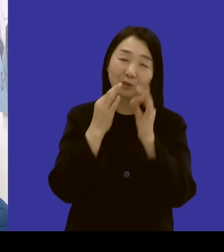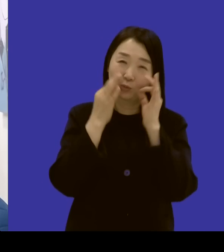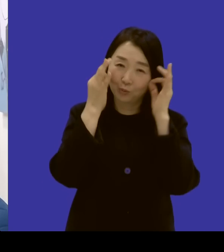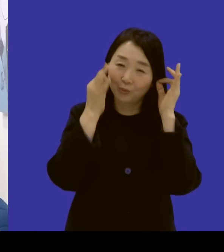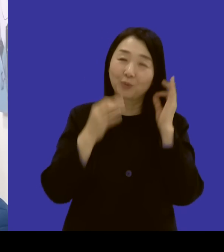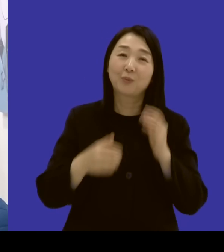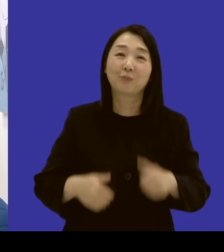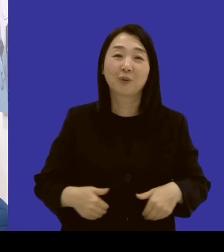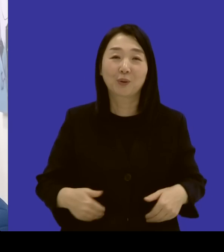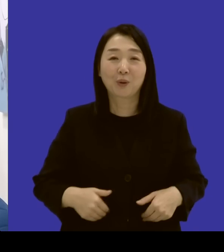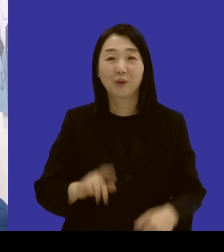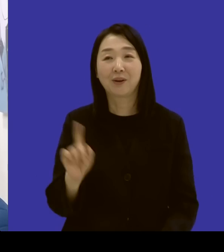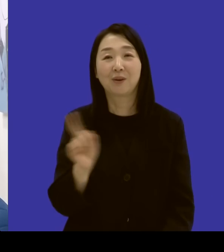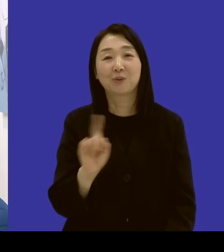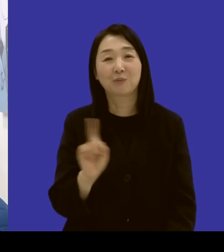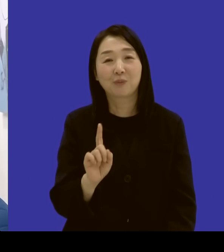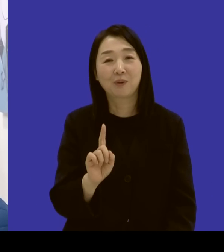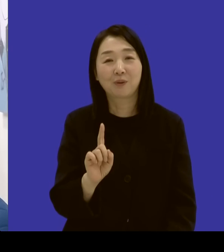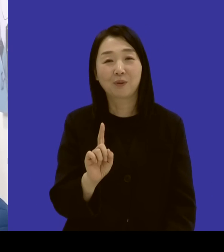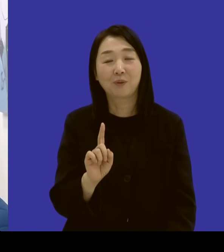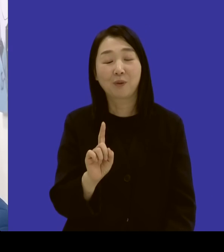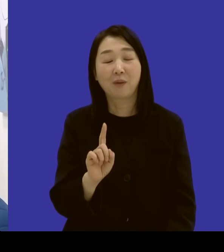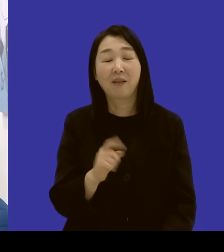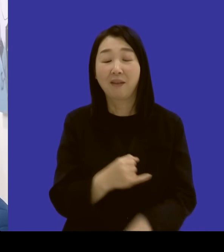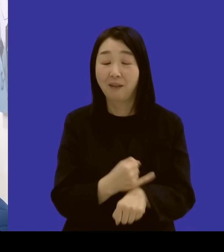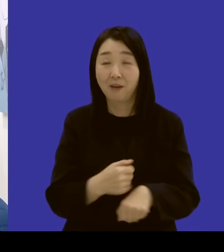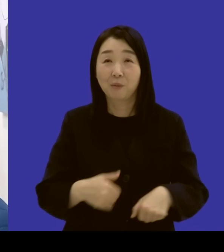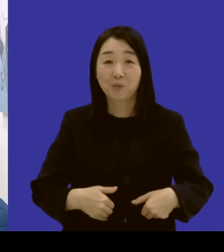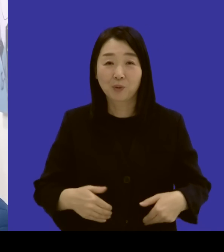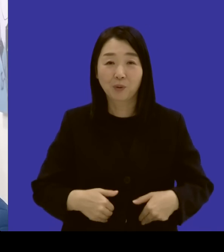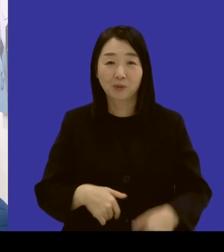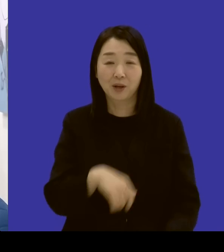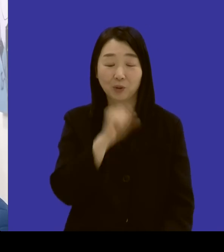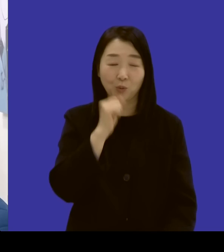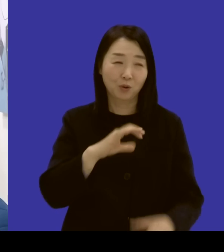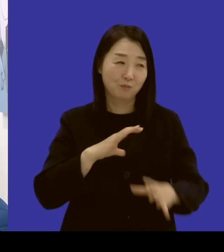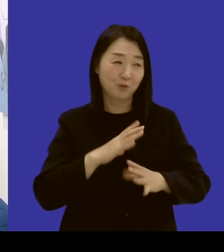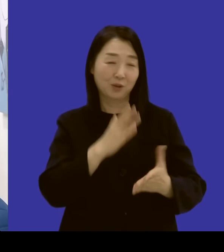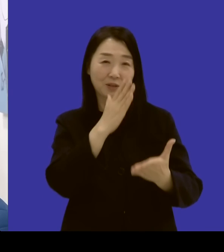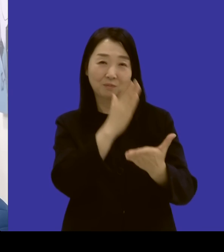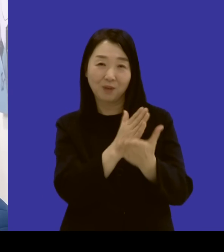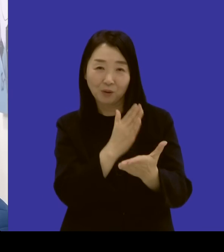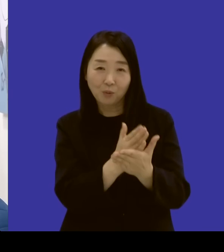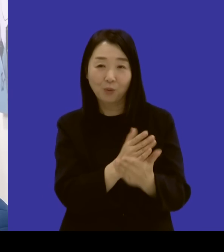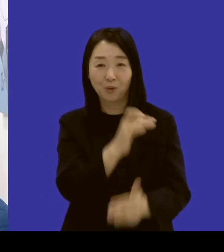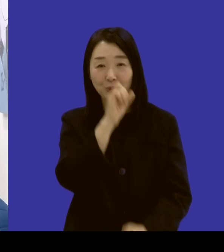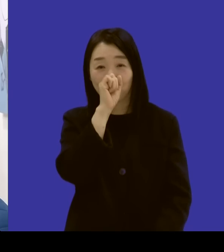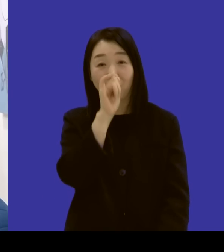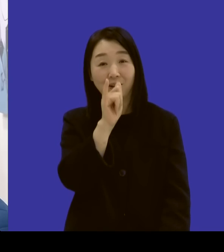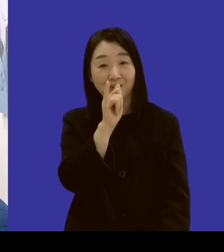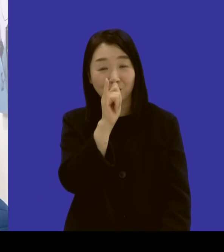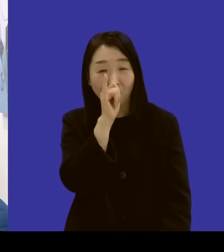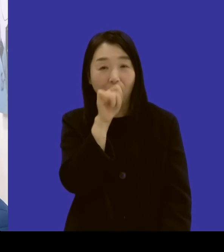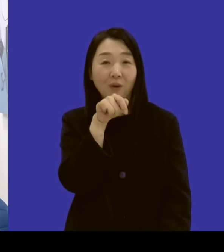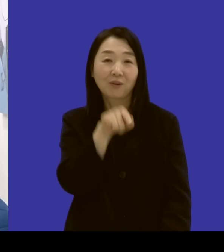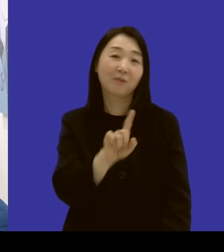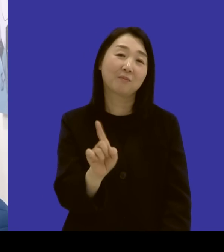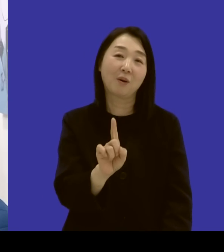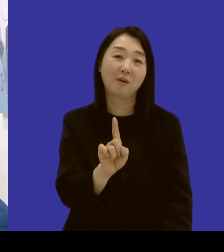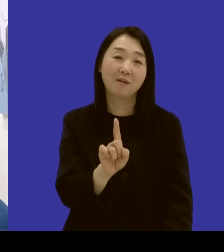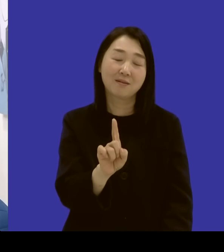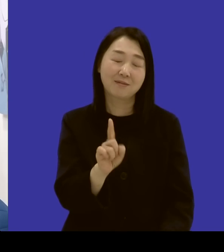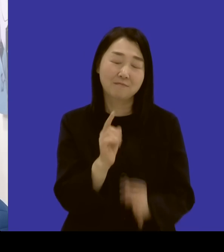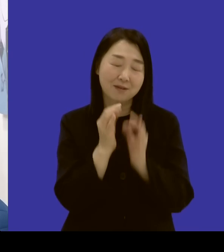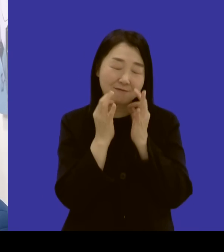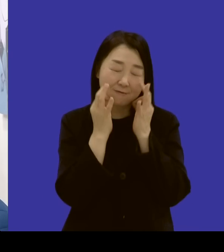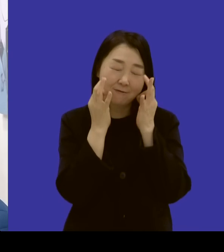다해서 어떤 거든지 임하라는 것, 또 자기가 좋아하는 거를 겁내지 말고 좋아하는 게 있으면 거기에 정말